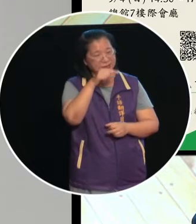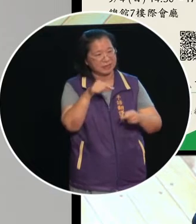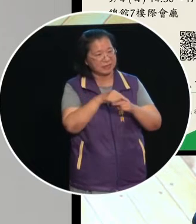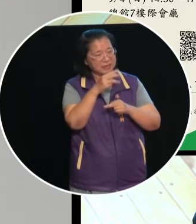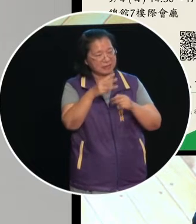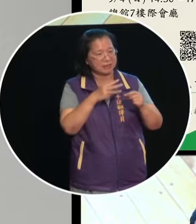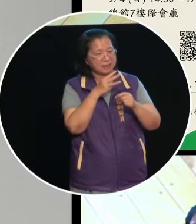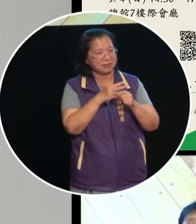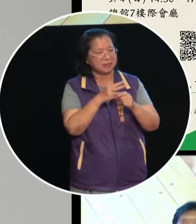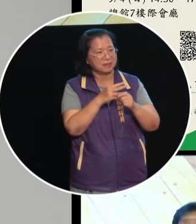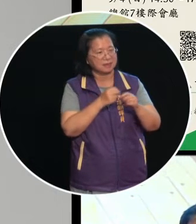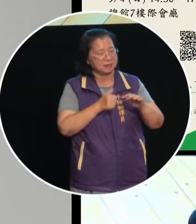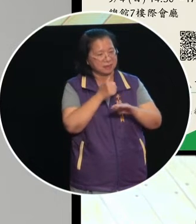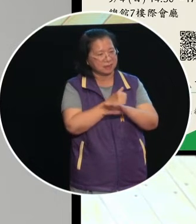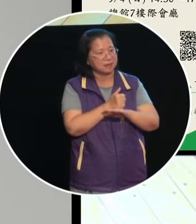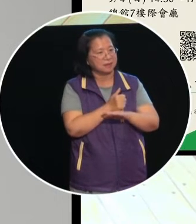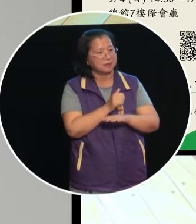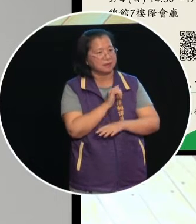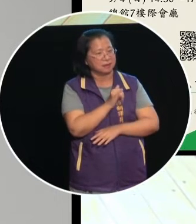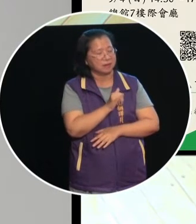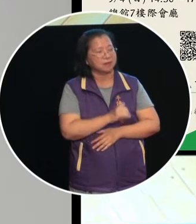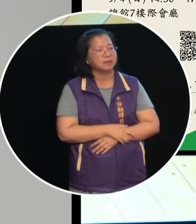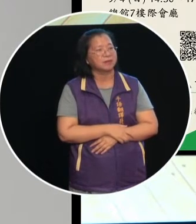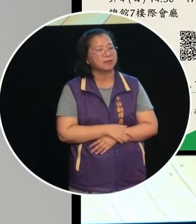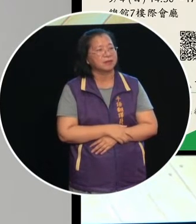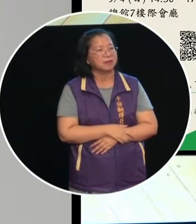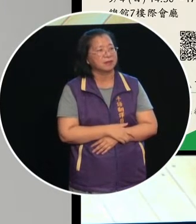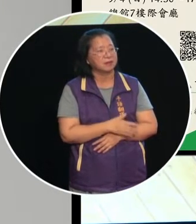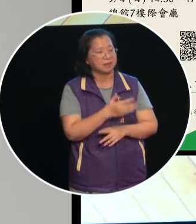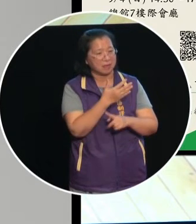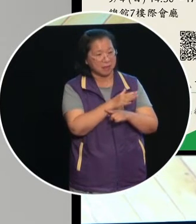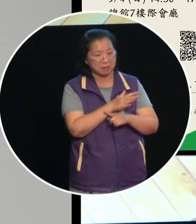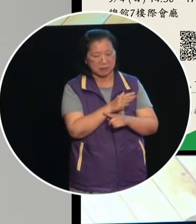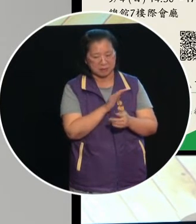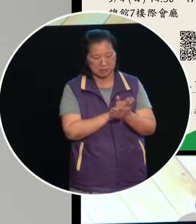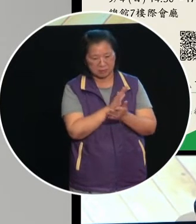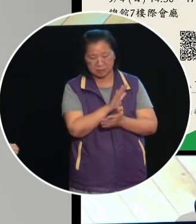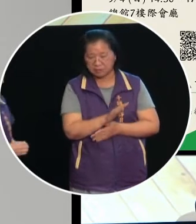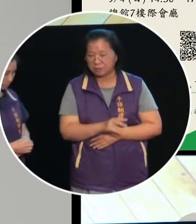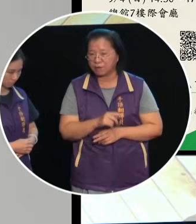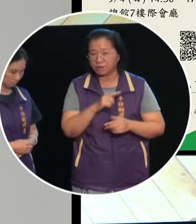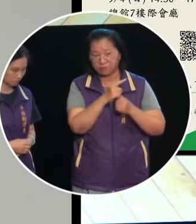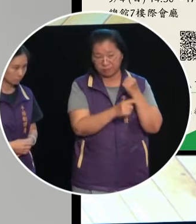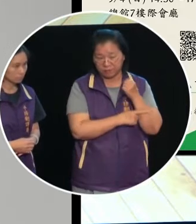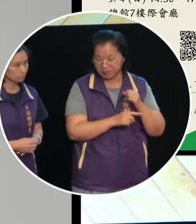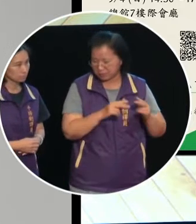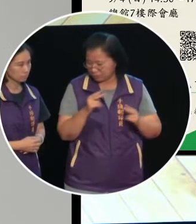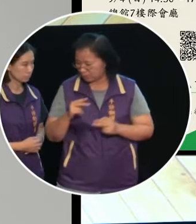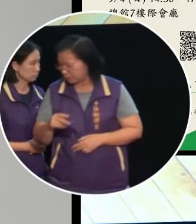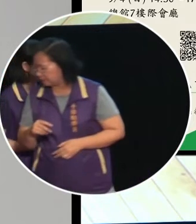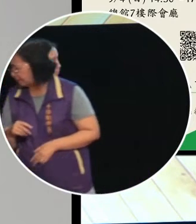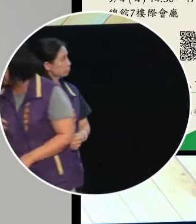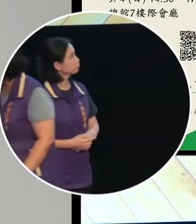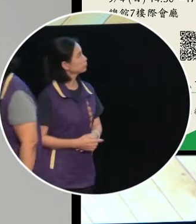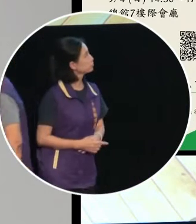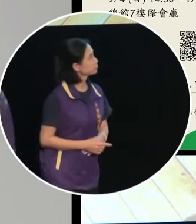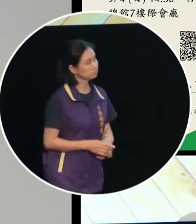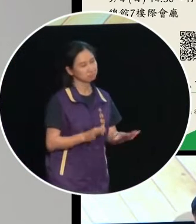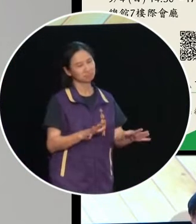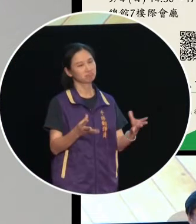过世后，我们经常都会有这样的说法。不过这个歌舞伎的角色已经没有